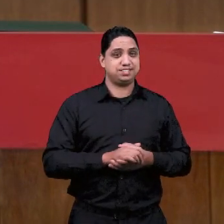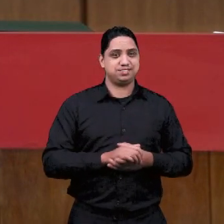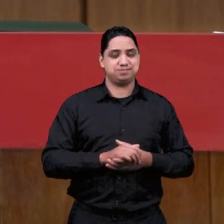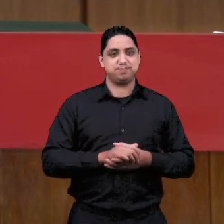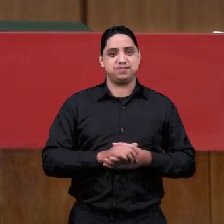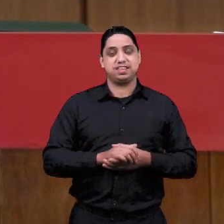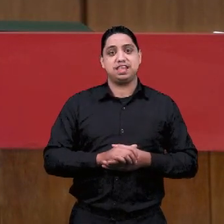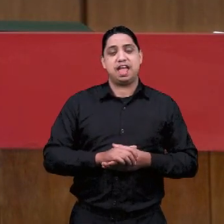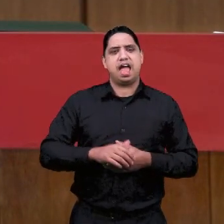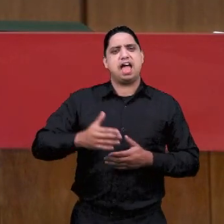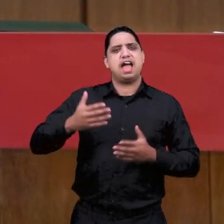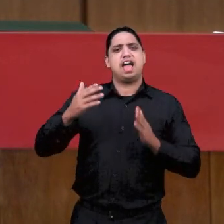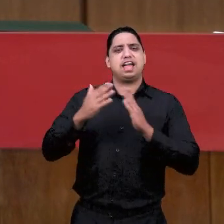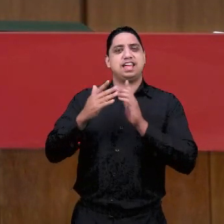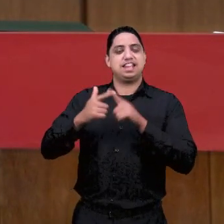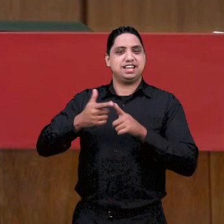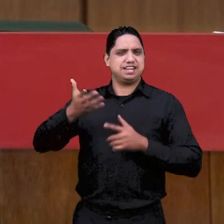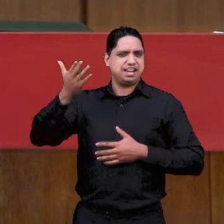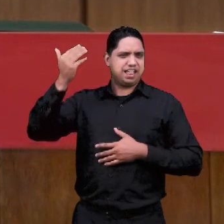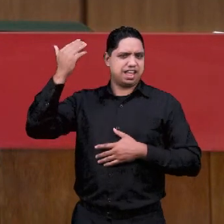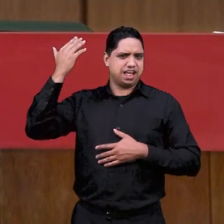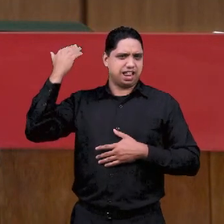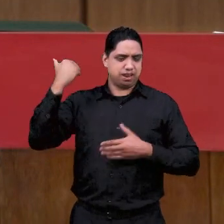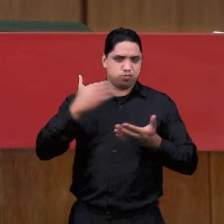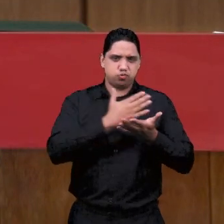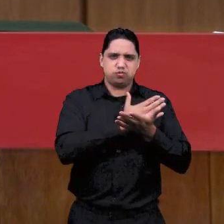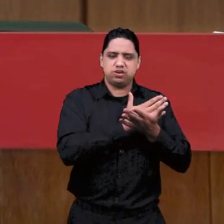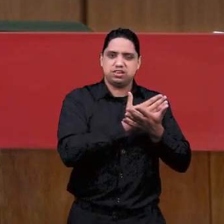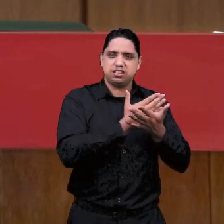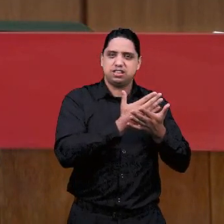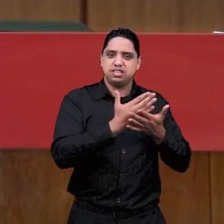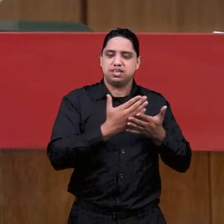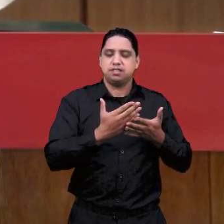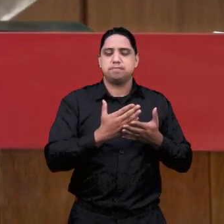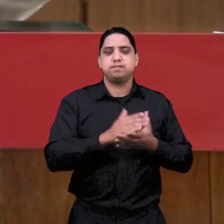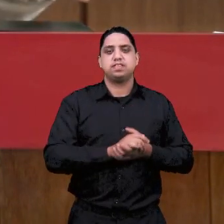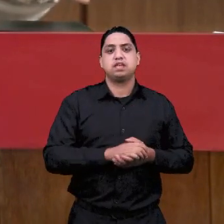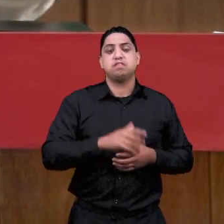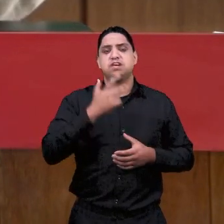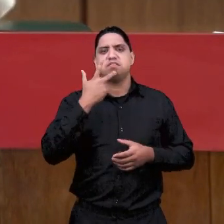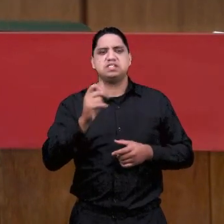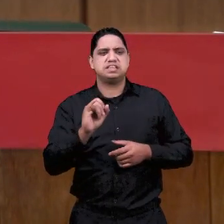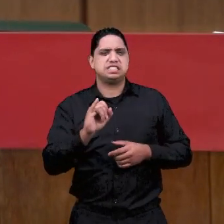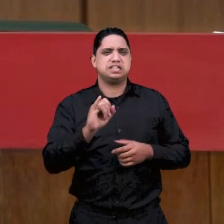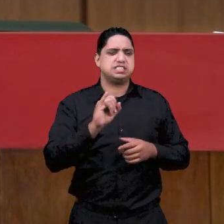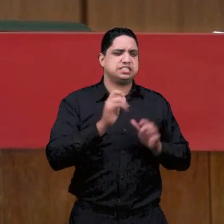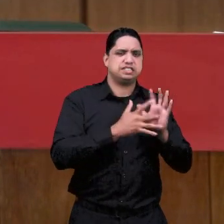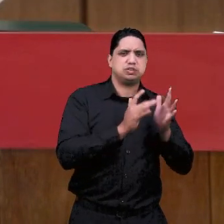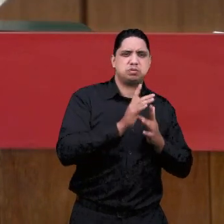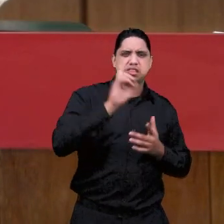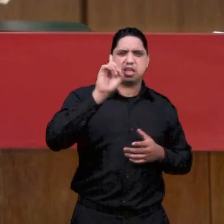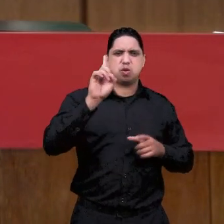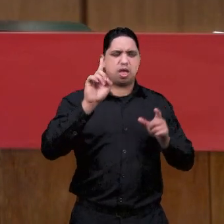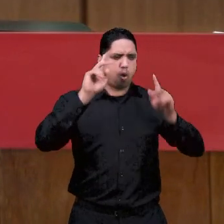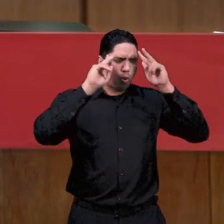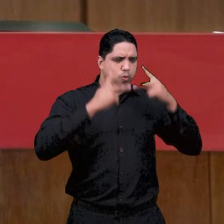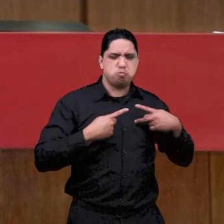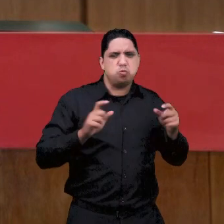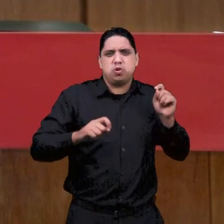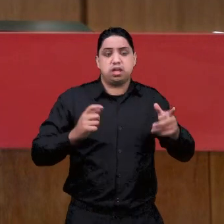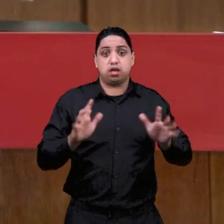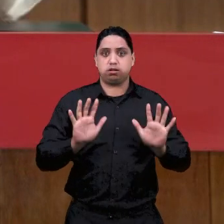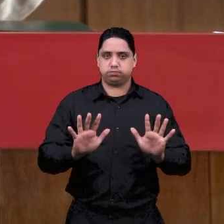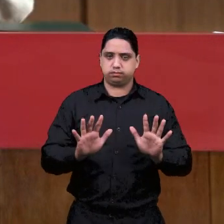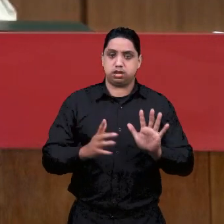appelait patristes, et ils ont discuté sur ça. Si Jésus était Dieu, si Jésus était homme, Jésus est